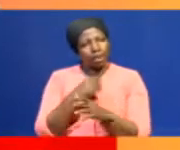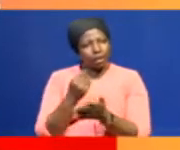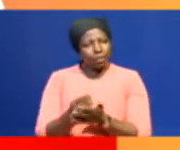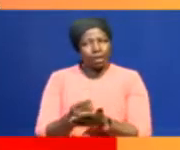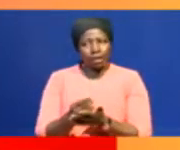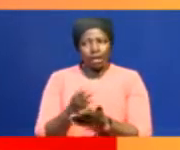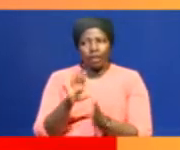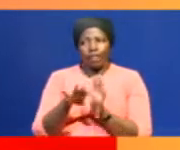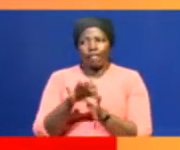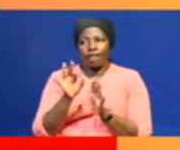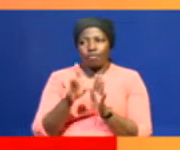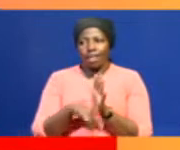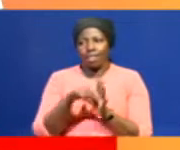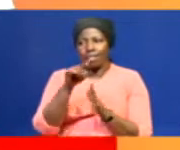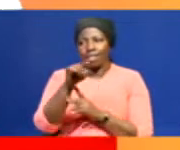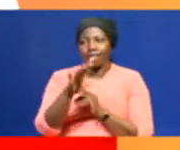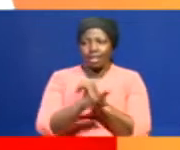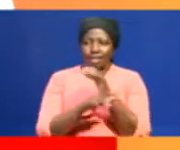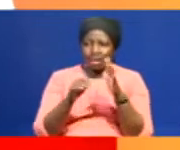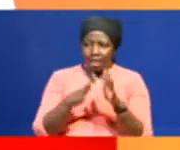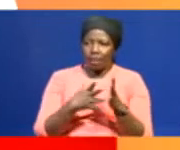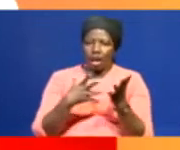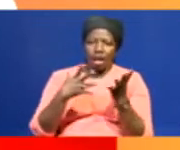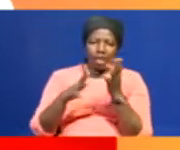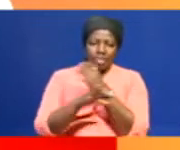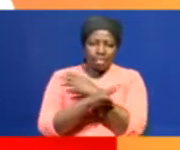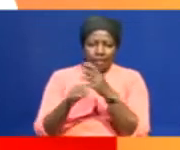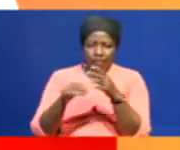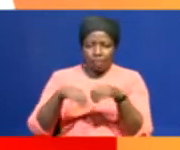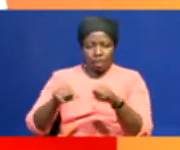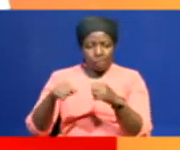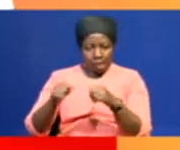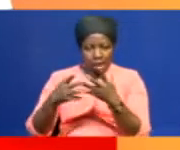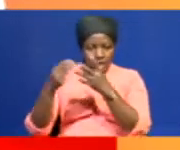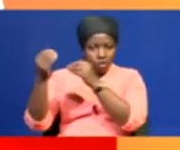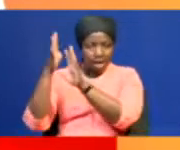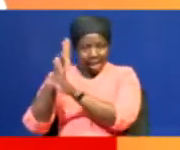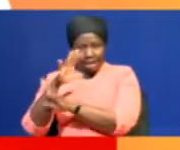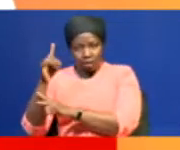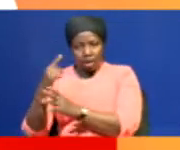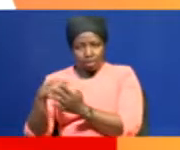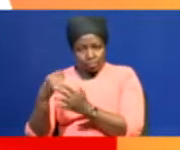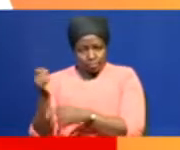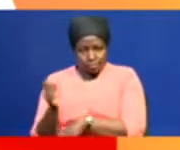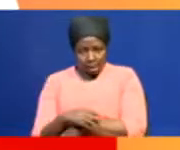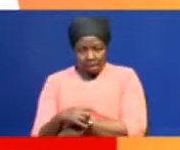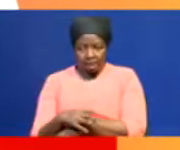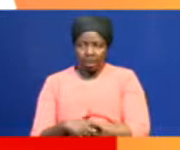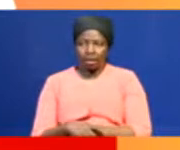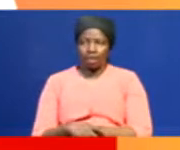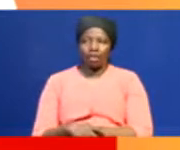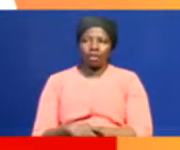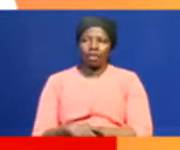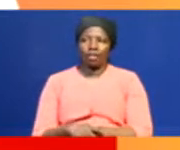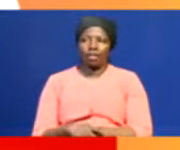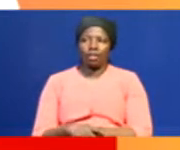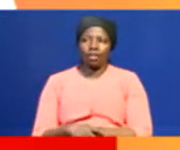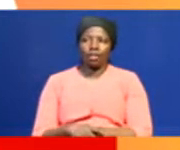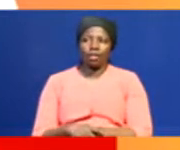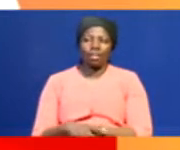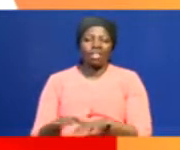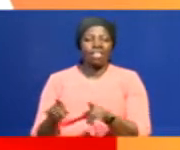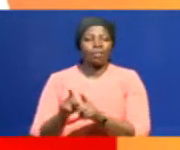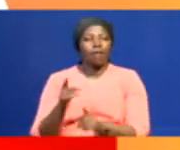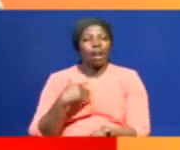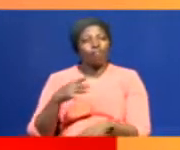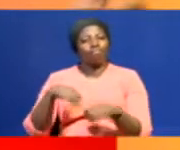kuficha pikipiki for the next 1 month haionekani. Lakini kwa sababu ni pikipiki ilipita akasnatch simu ya mtu, wanasema hao ni watu wa bodaboda.